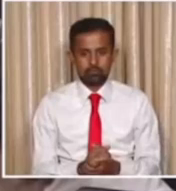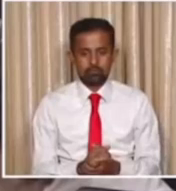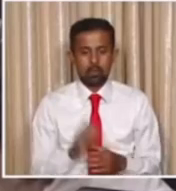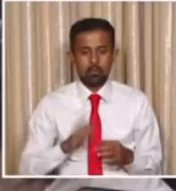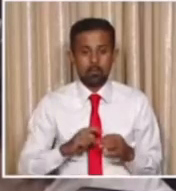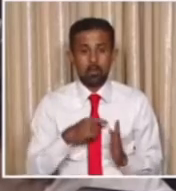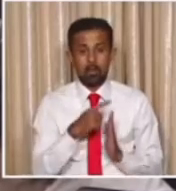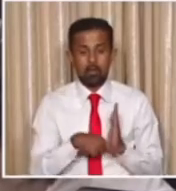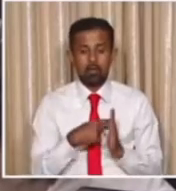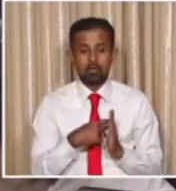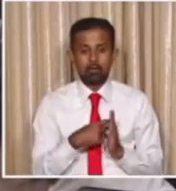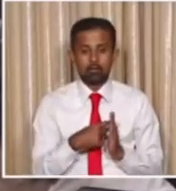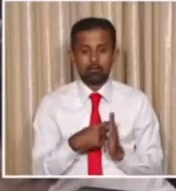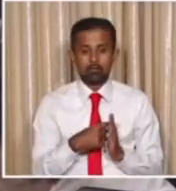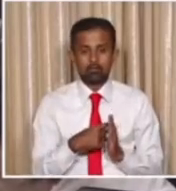ප්‍රශ්න ශ්‍රී ලංකාවේ